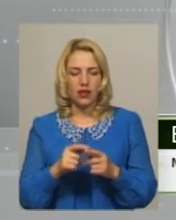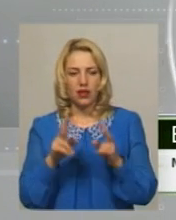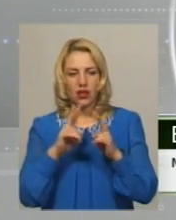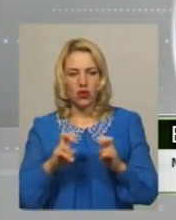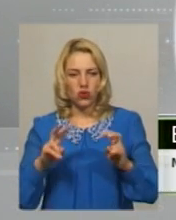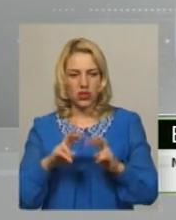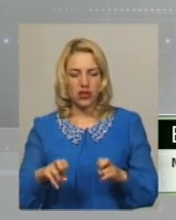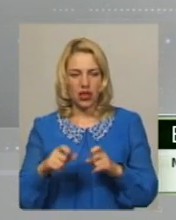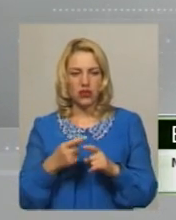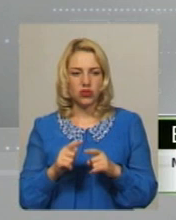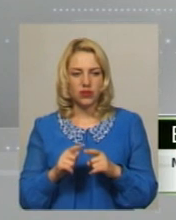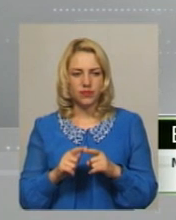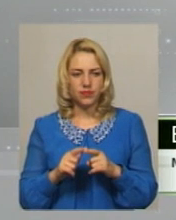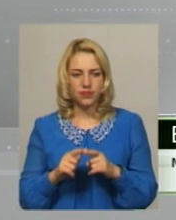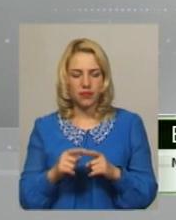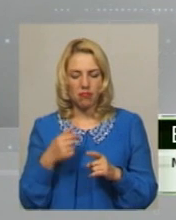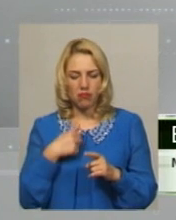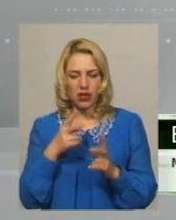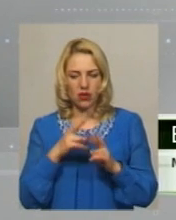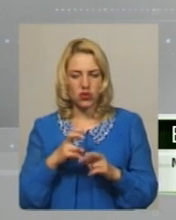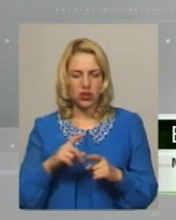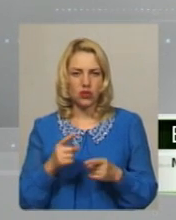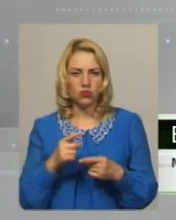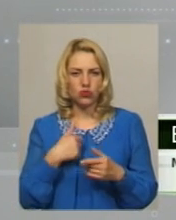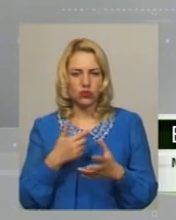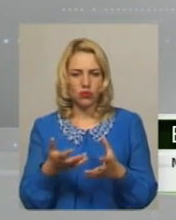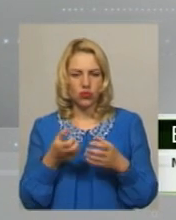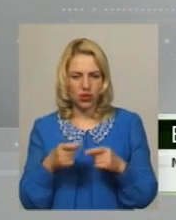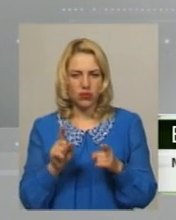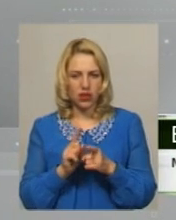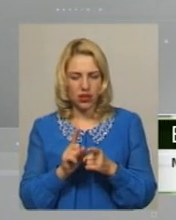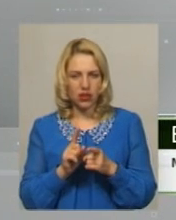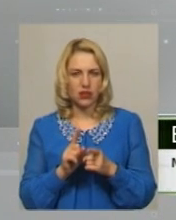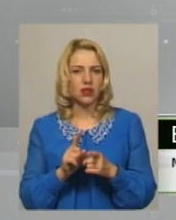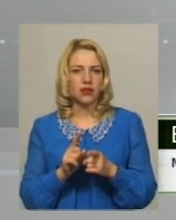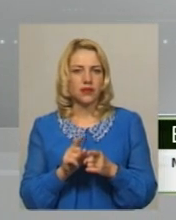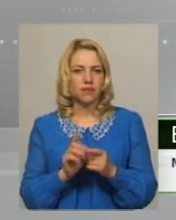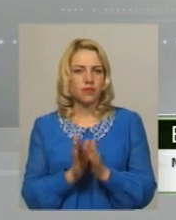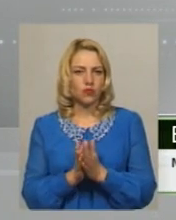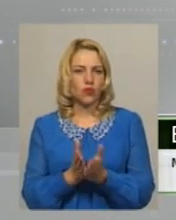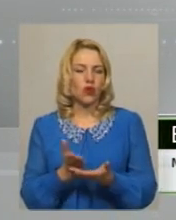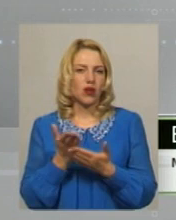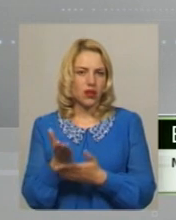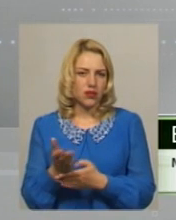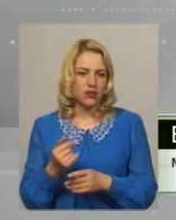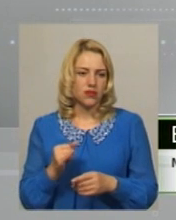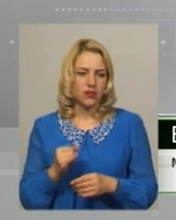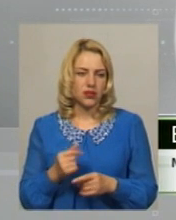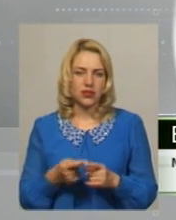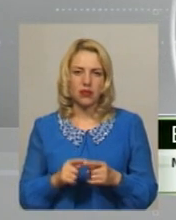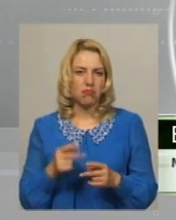одної області. Ми зараз розглядаємо, тому що ми отримали також це звернення. Да, воно не